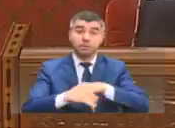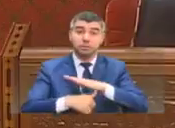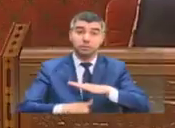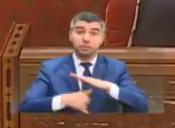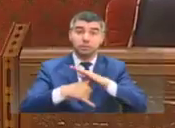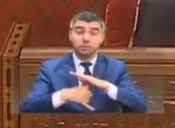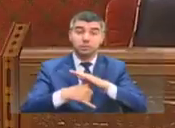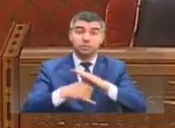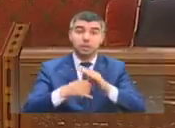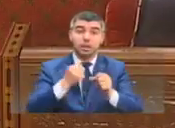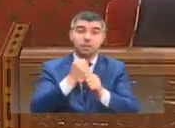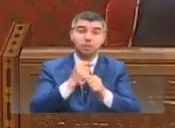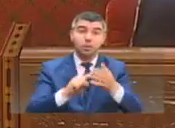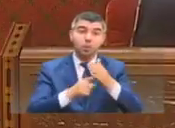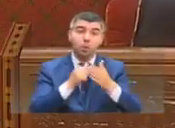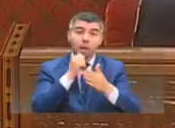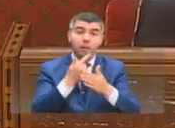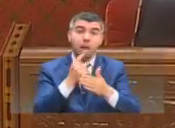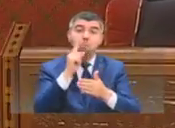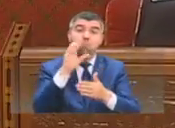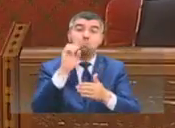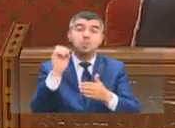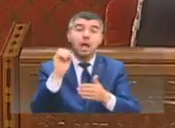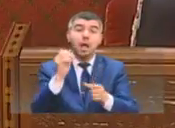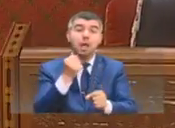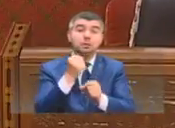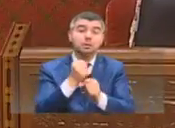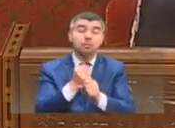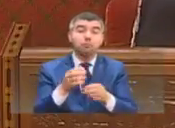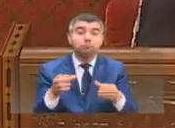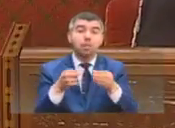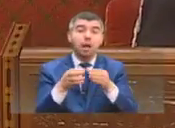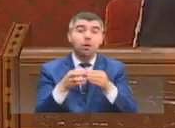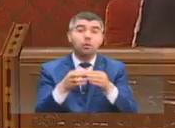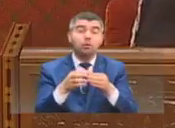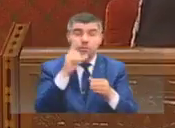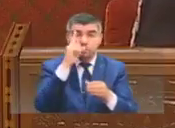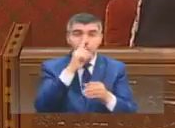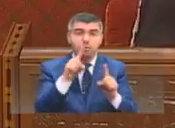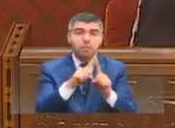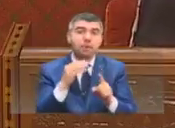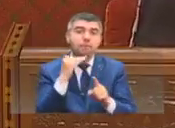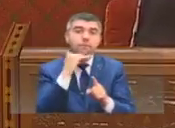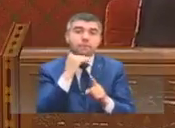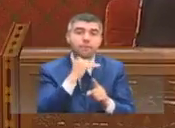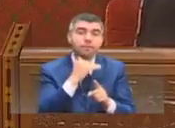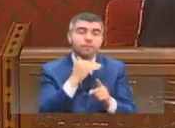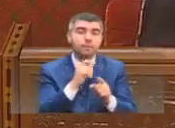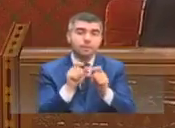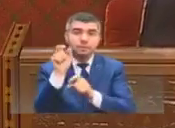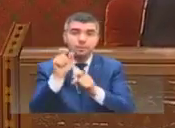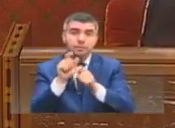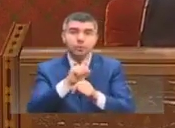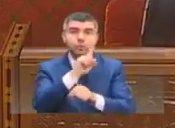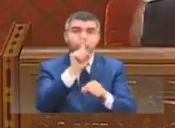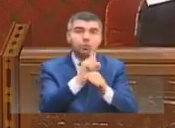مشروع. المناطق اللي تحدثت عليها الان كتدخل ضمن هذه المشاريع الان من اجل يعني تسريع وتيره الربط الفردي لجميع هذه الجامعات الترابيه